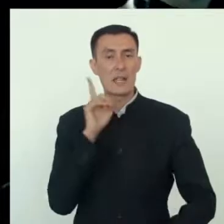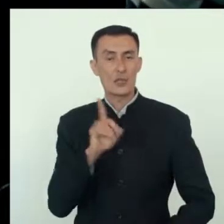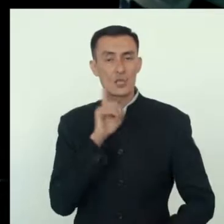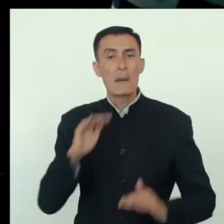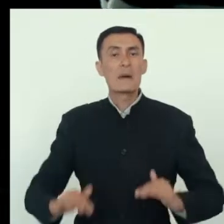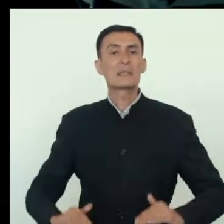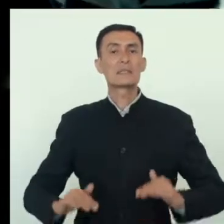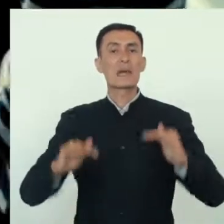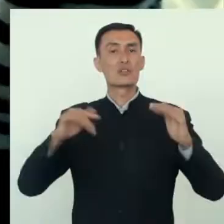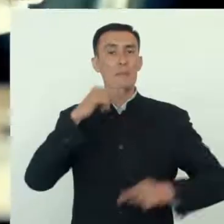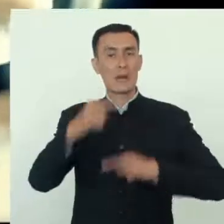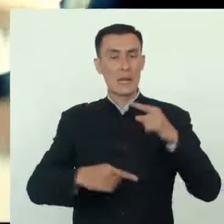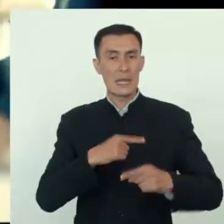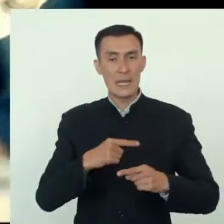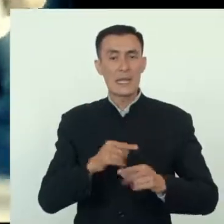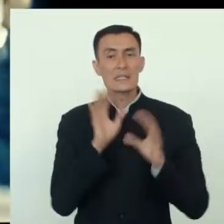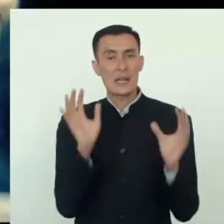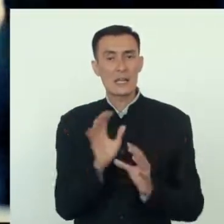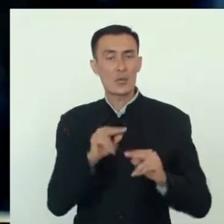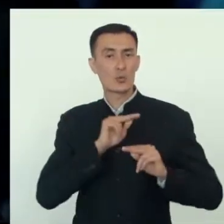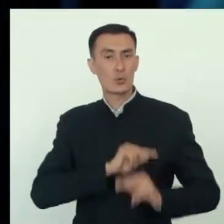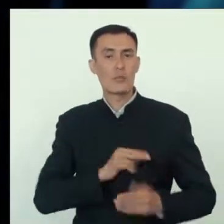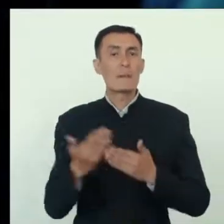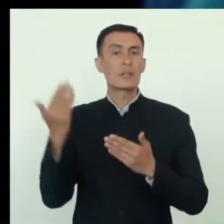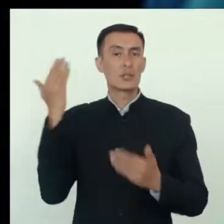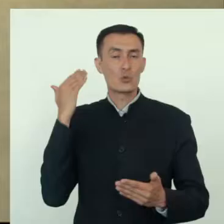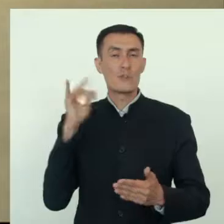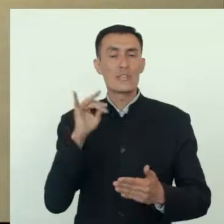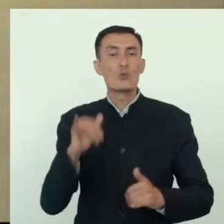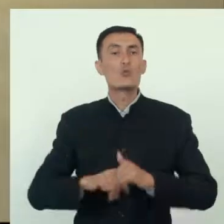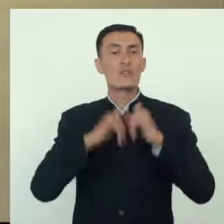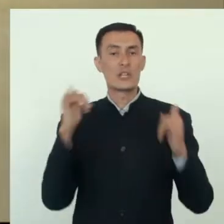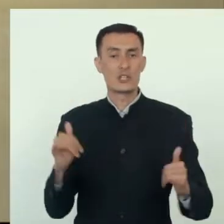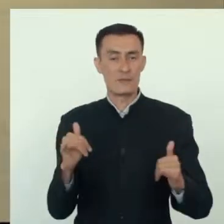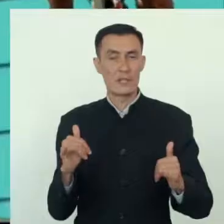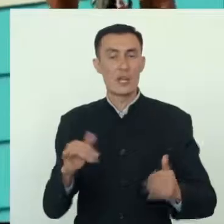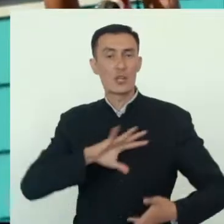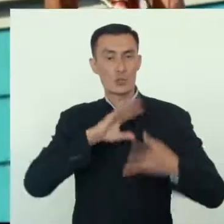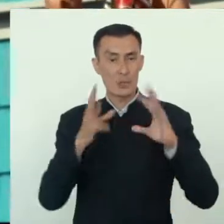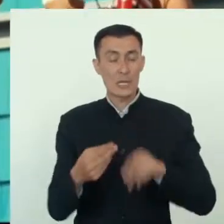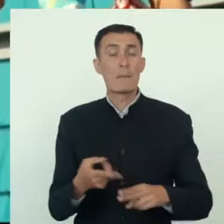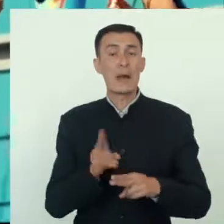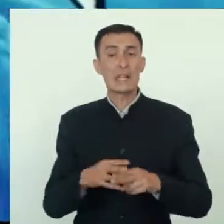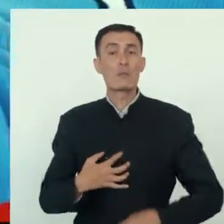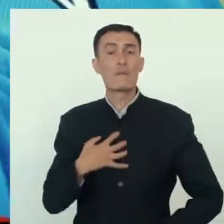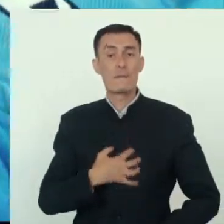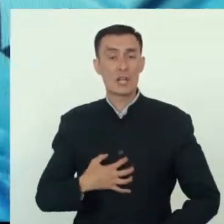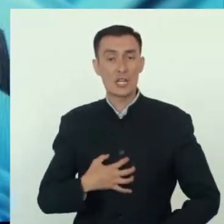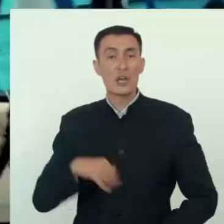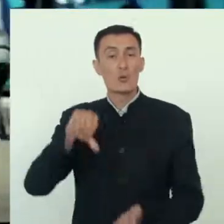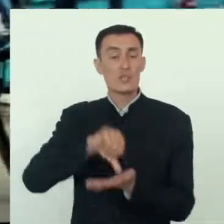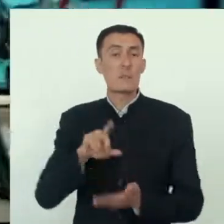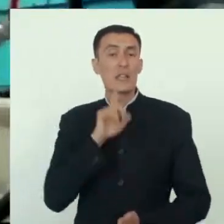ведь именно подрастающее поколение наследует плоды трудов предыдущего и приумножает их. Поэтому так важно